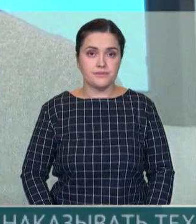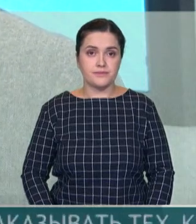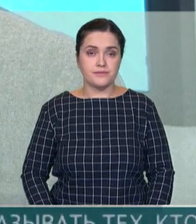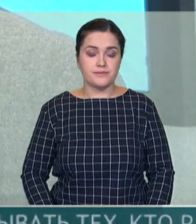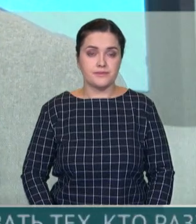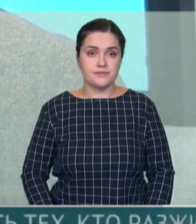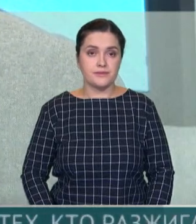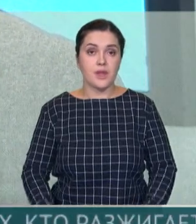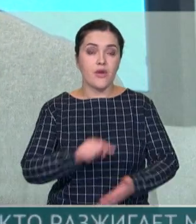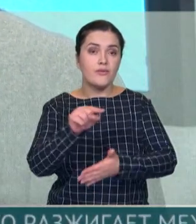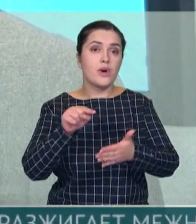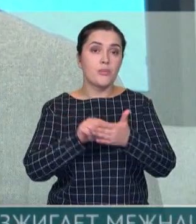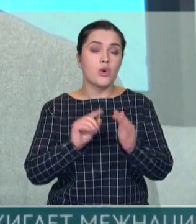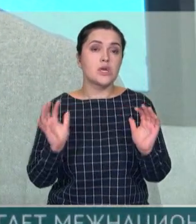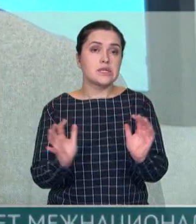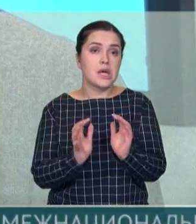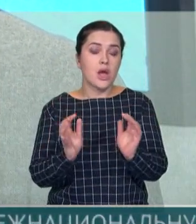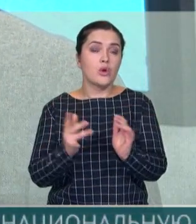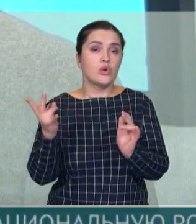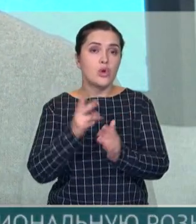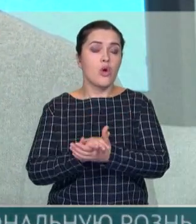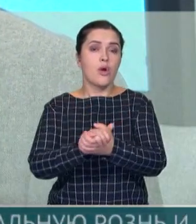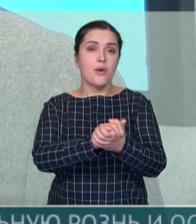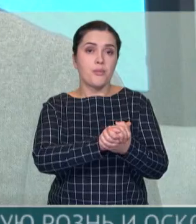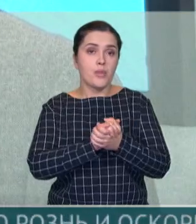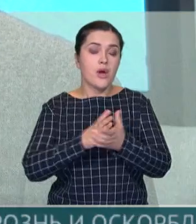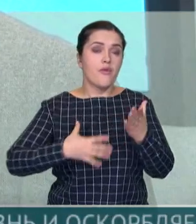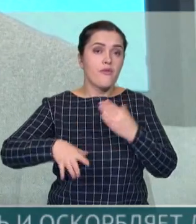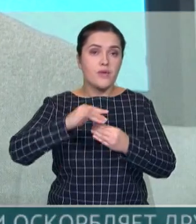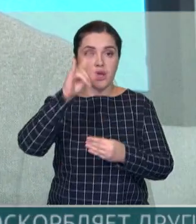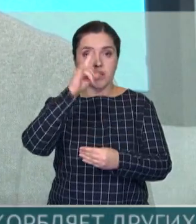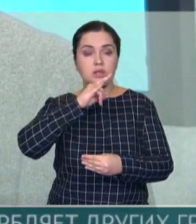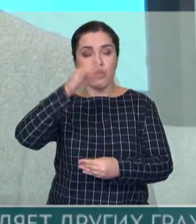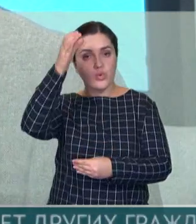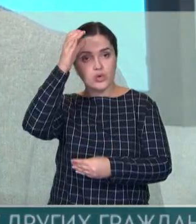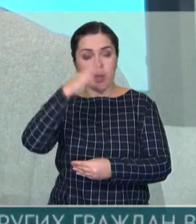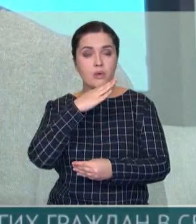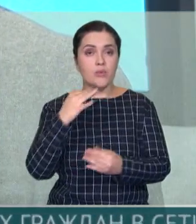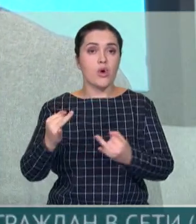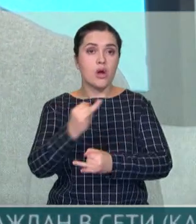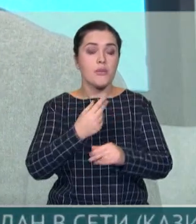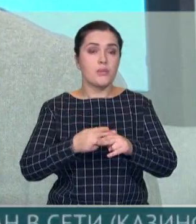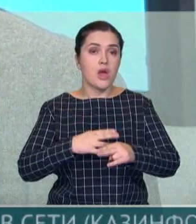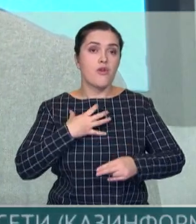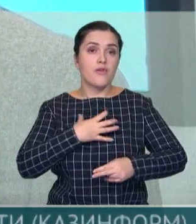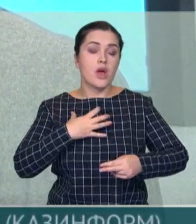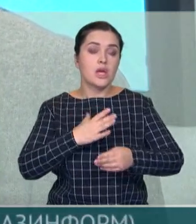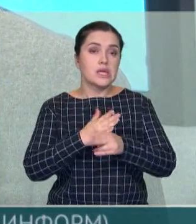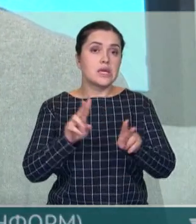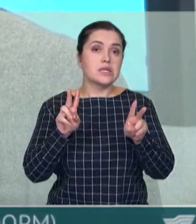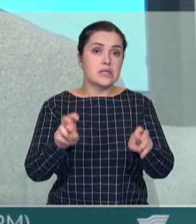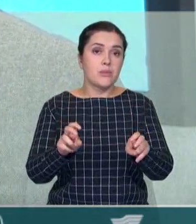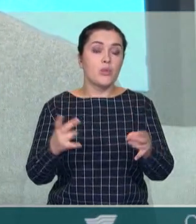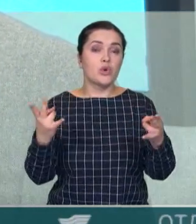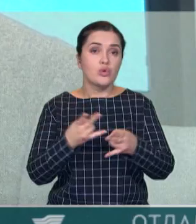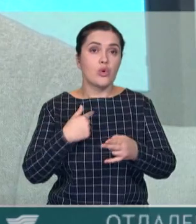Над вопросом сохранения идентичности сейчас работает много ученых Центральной Азии. Эта тема актуальна в контексте глобализации.